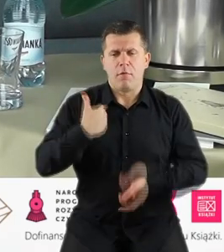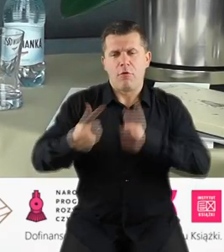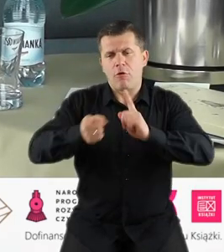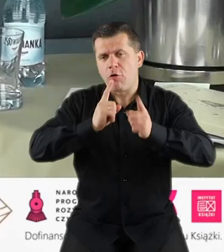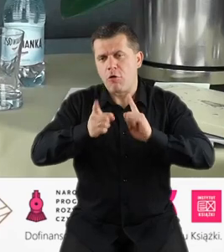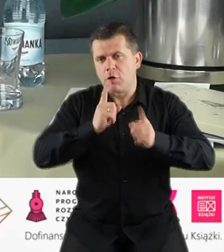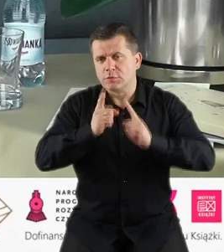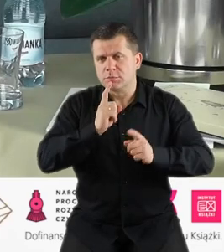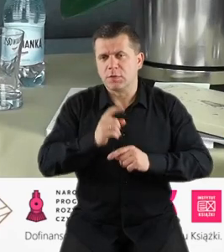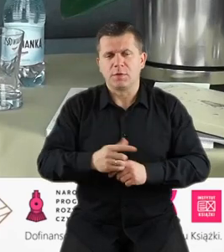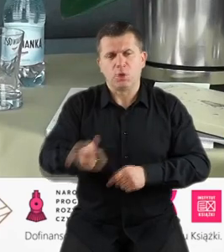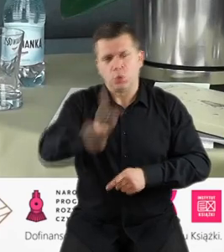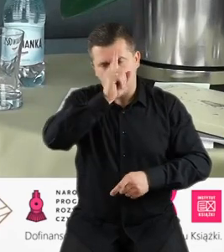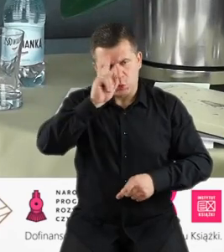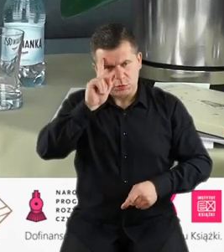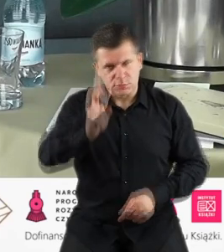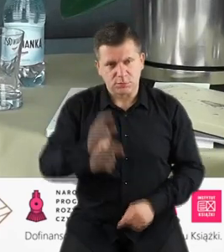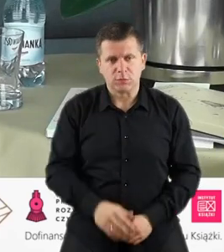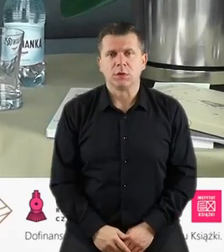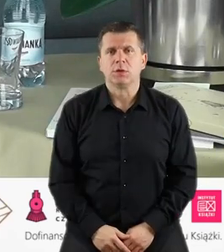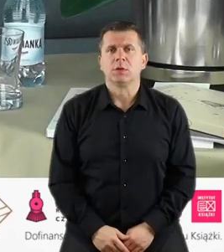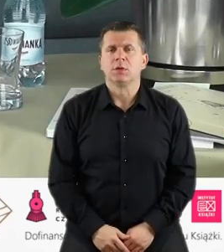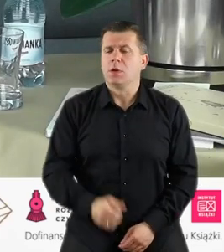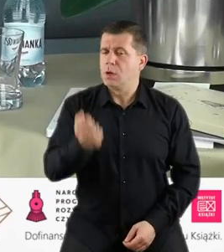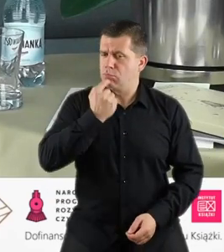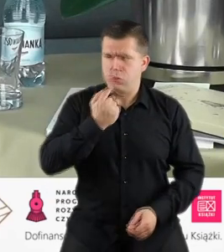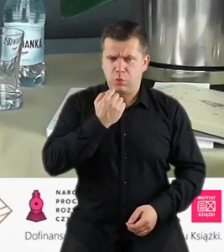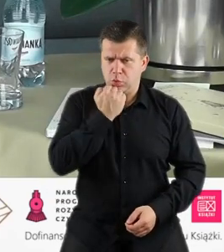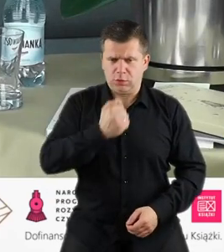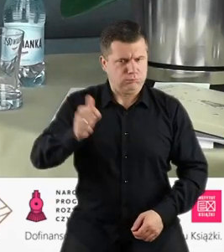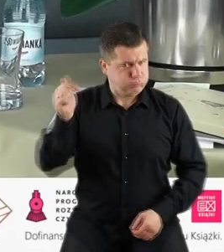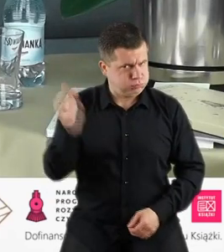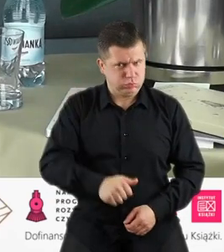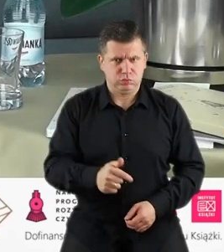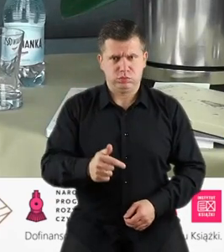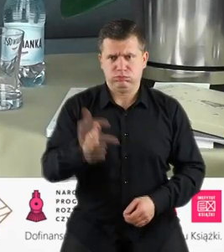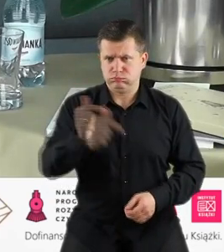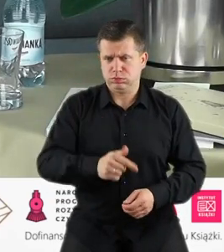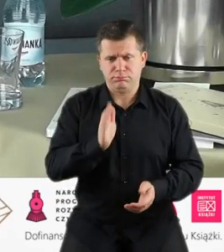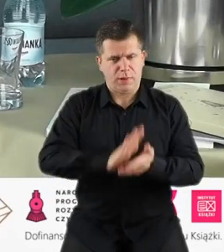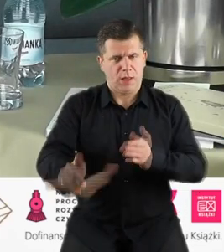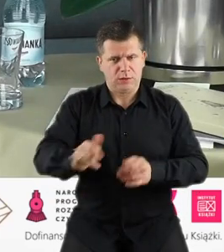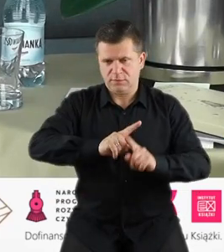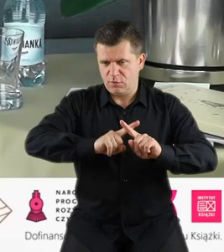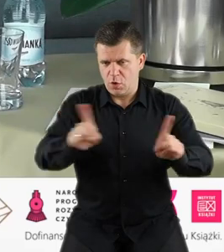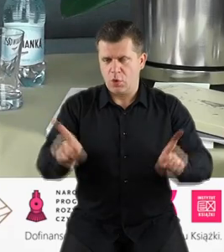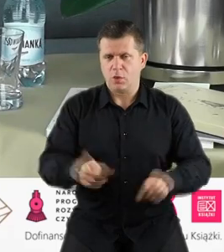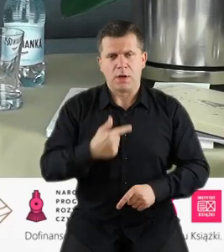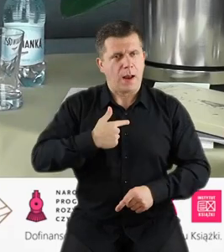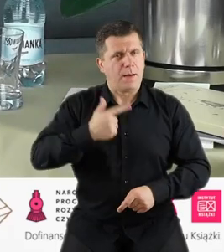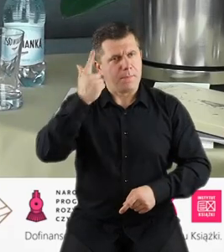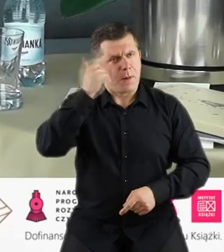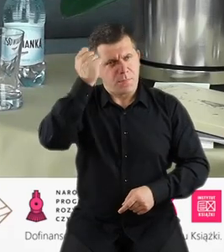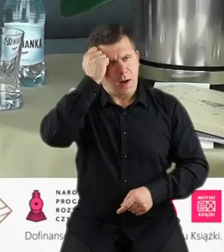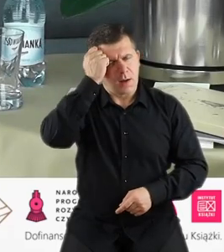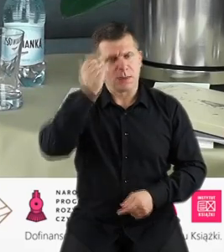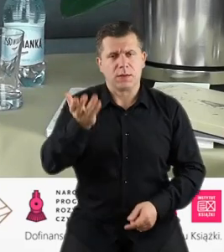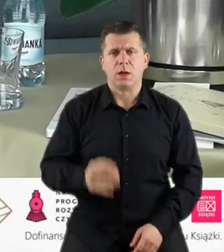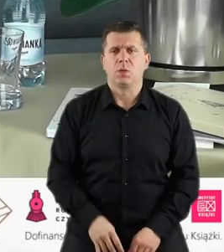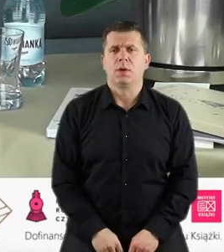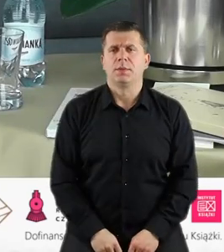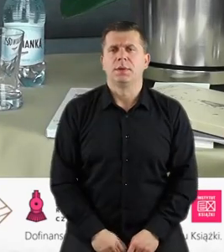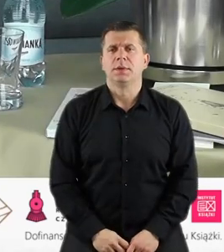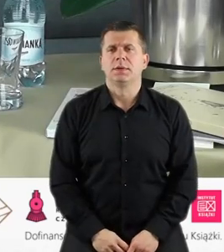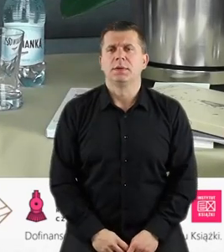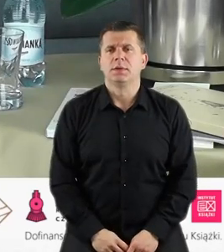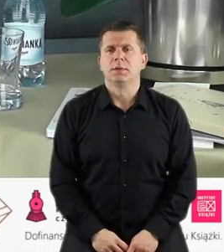rozmawiał z ludźmi, nie? Że buty muszą być. Nie? No jakoś tak to we mnie zapadło i zapracowało.